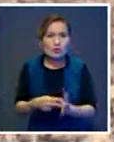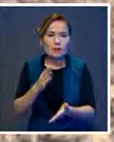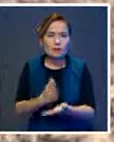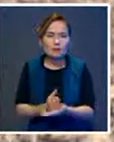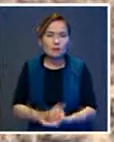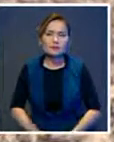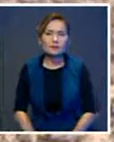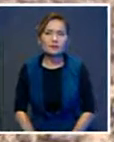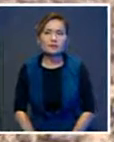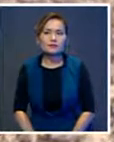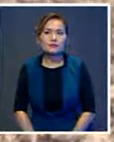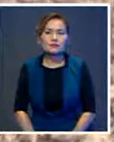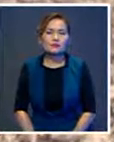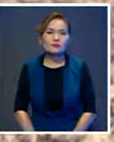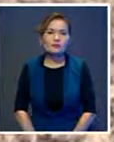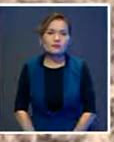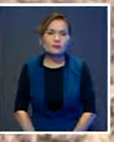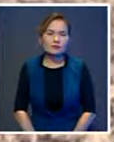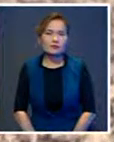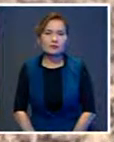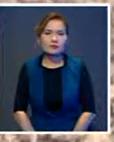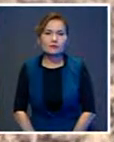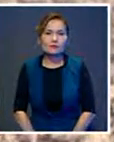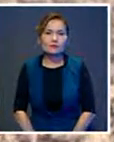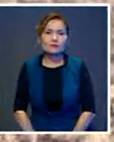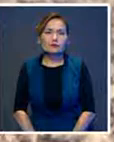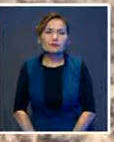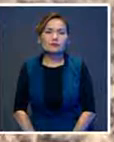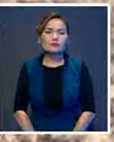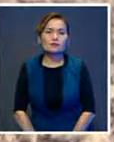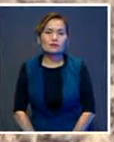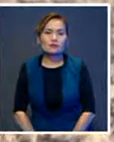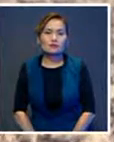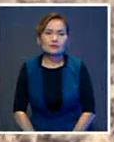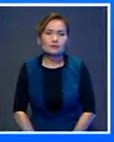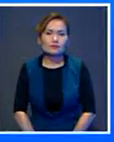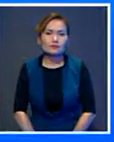Солтүстік Қазақстан облысынан Самат Сапаралы, Қуаныш Қазбеков, Қазақстан ұлттық телеарнасы.